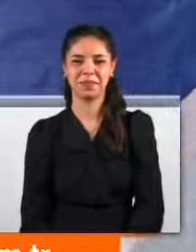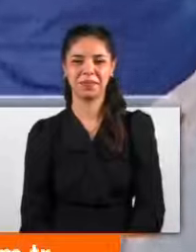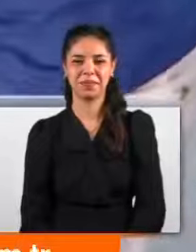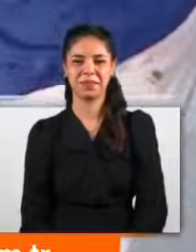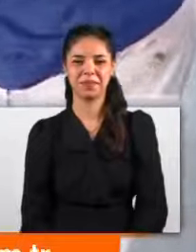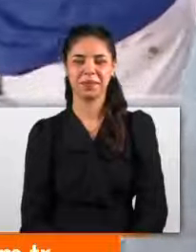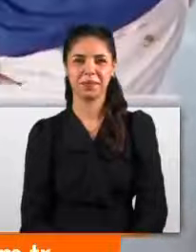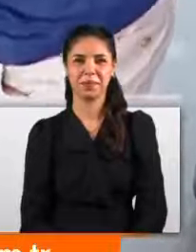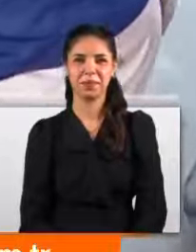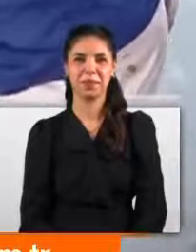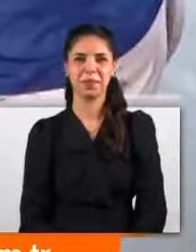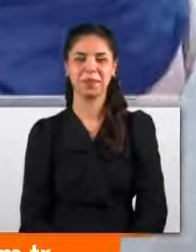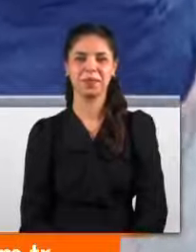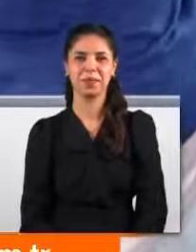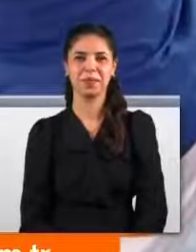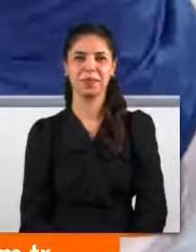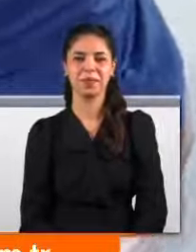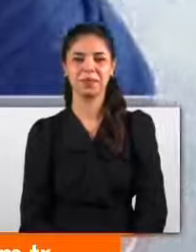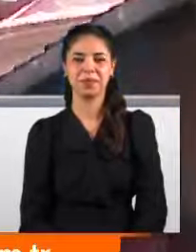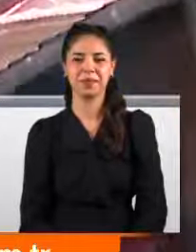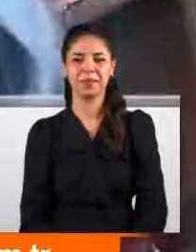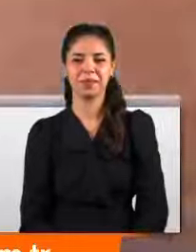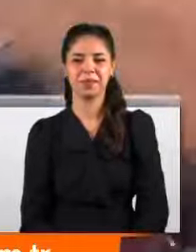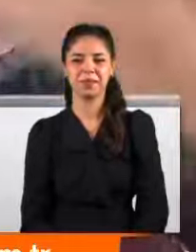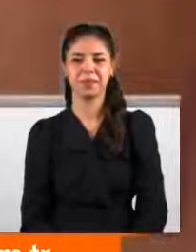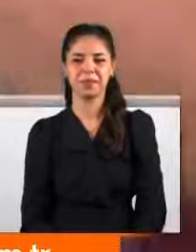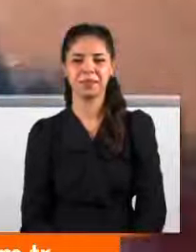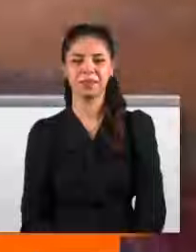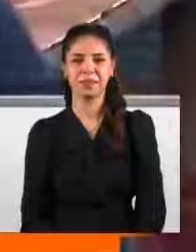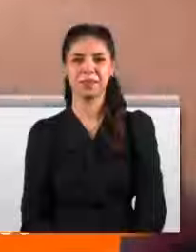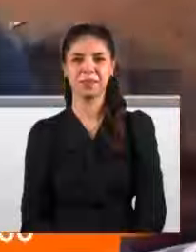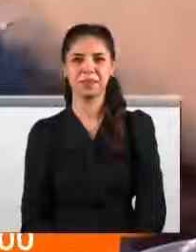rastlamadım insan. Dertlere çare